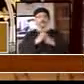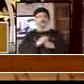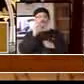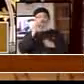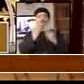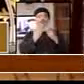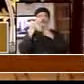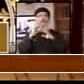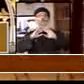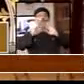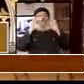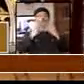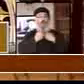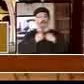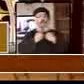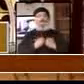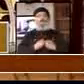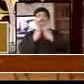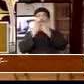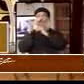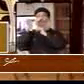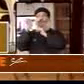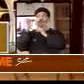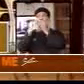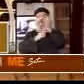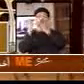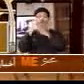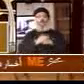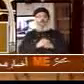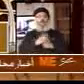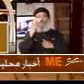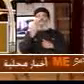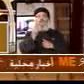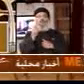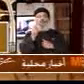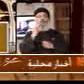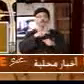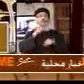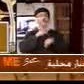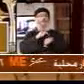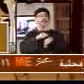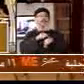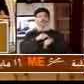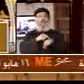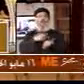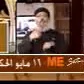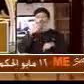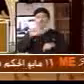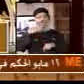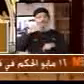وتقول له يا رب كل اللي عندي هو بتاعك أنت، إن كان مال ولا وقت ولا